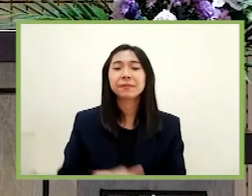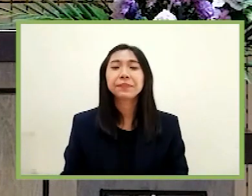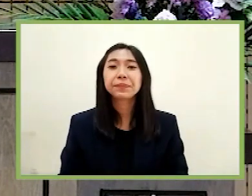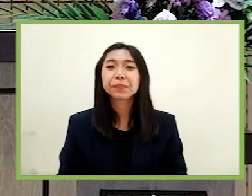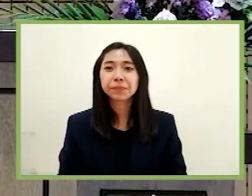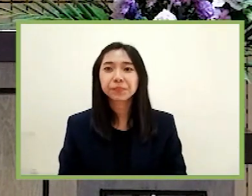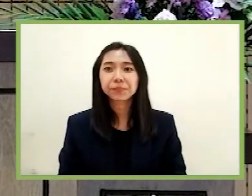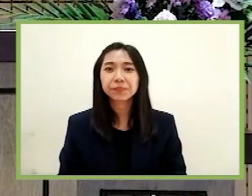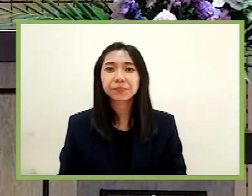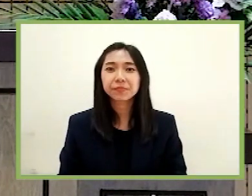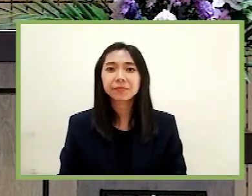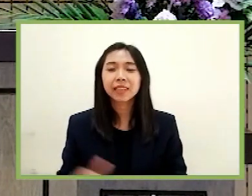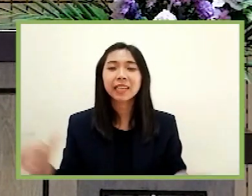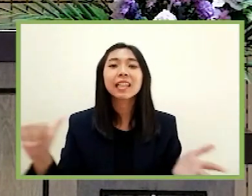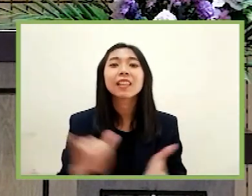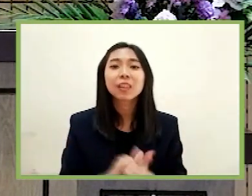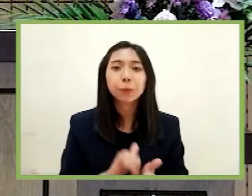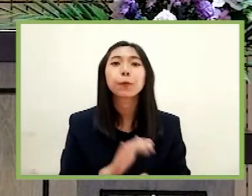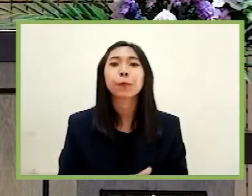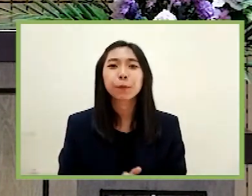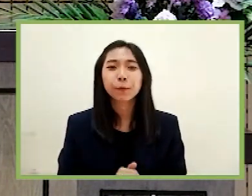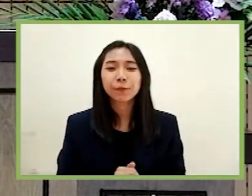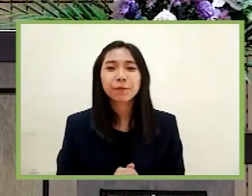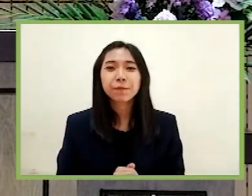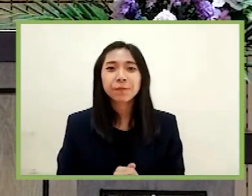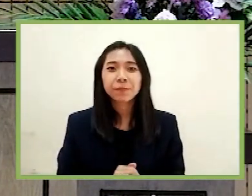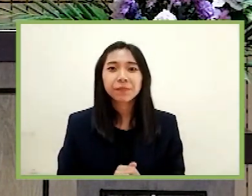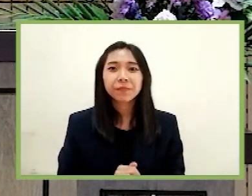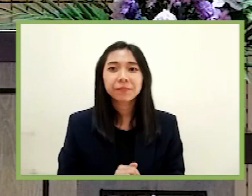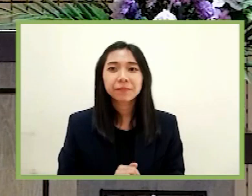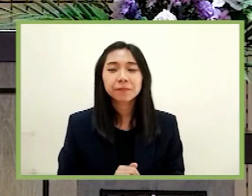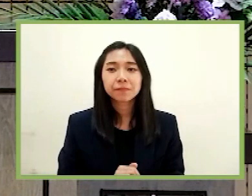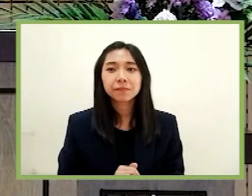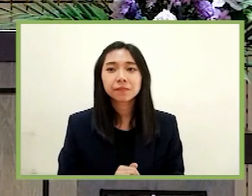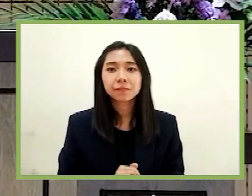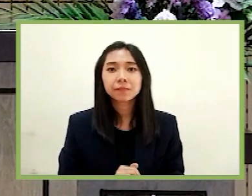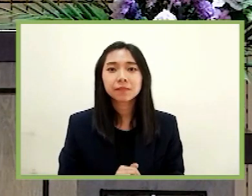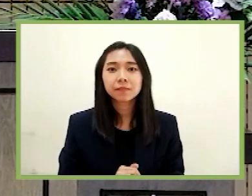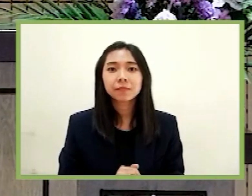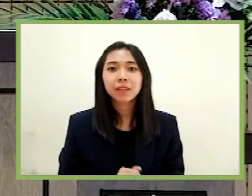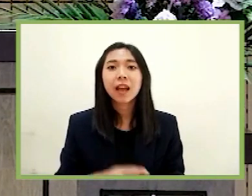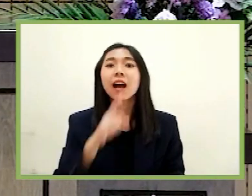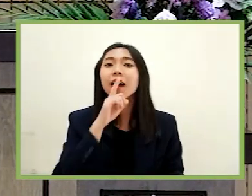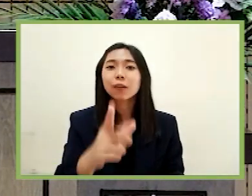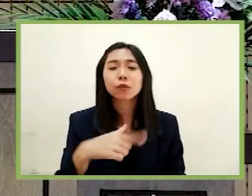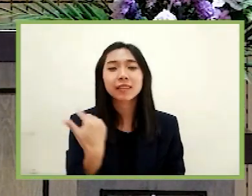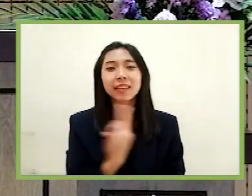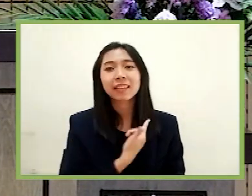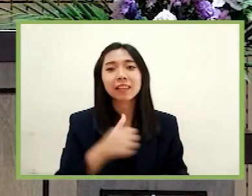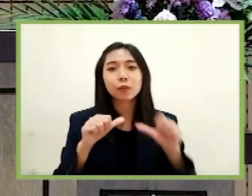itu yang abadi bukan itu yang harus diteruskan ke